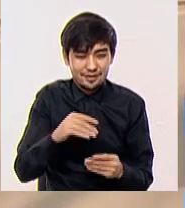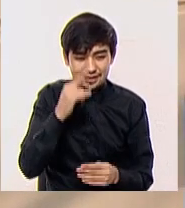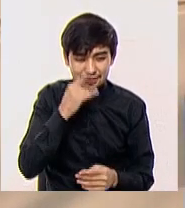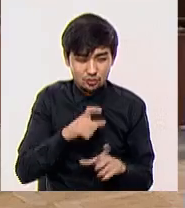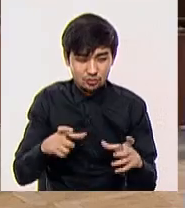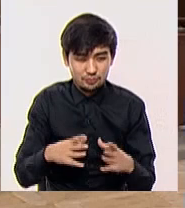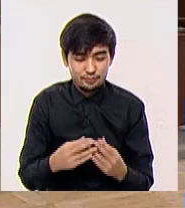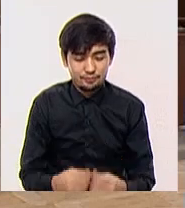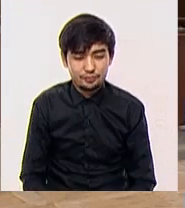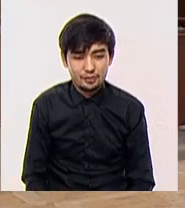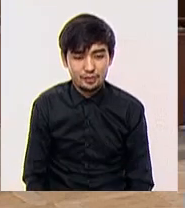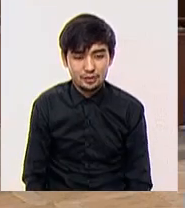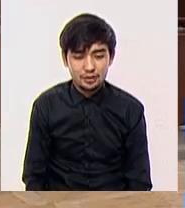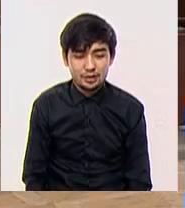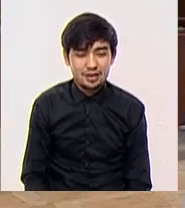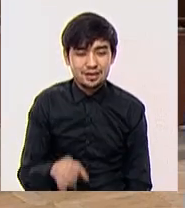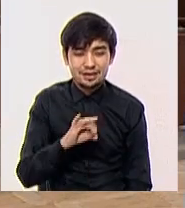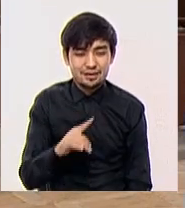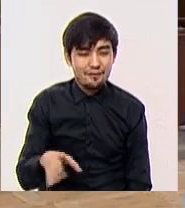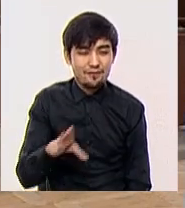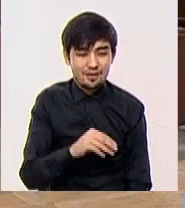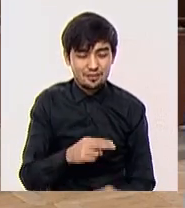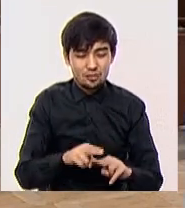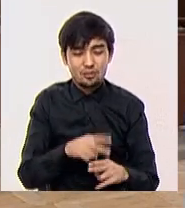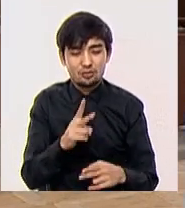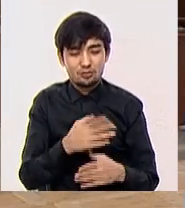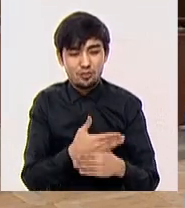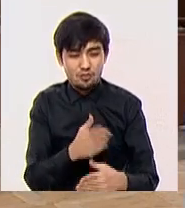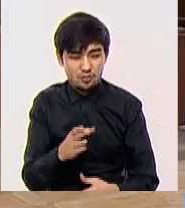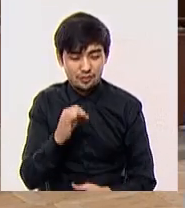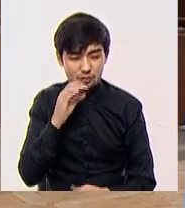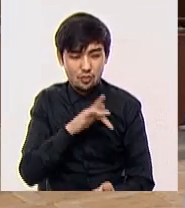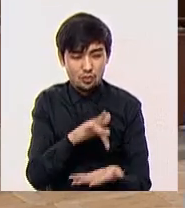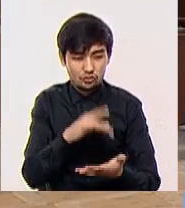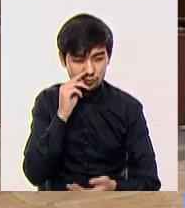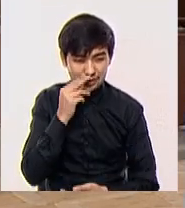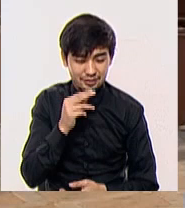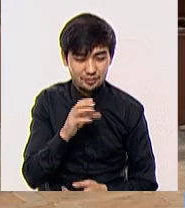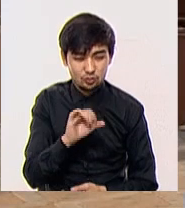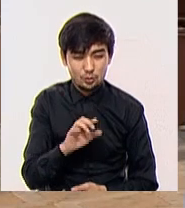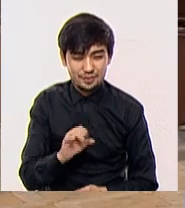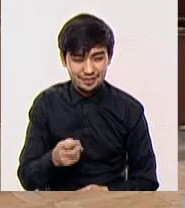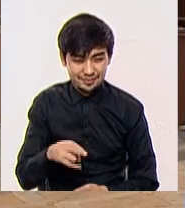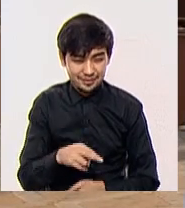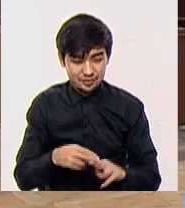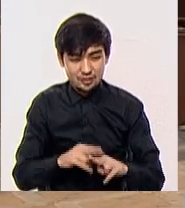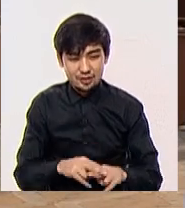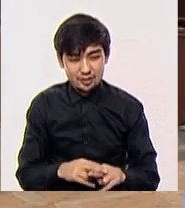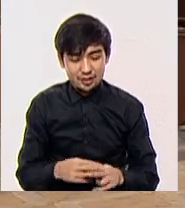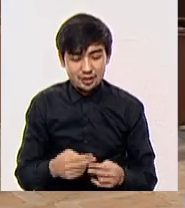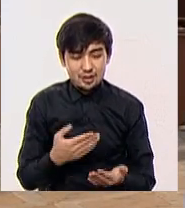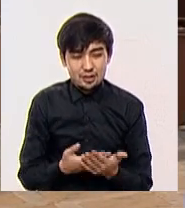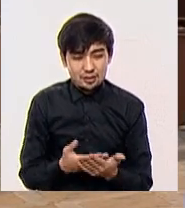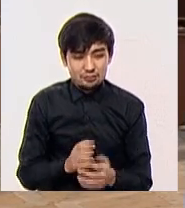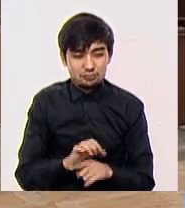Казахстану. Из всех категорий по субсидированию по городу Шымкент намечается выделить